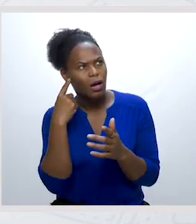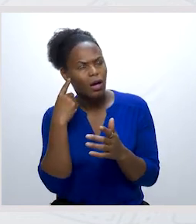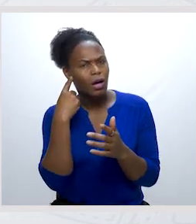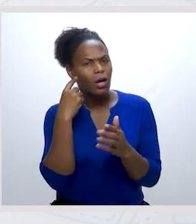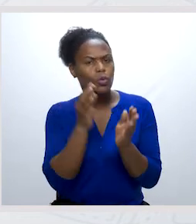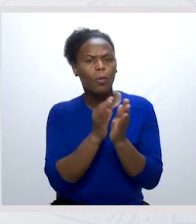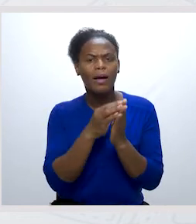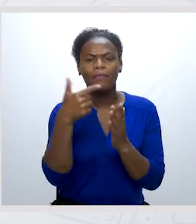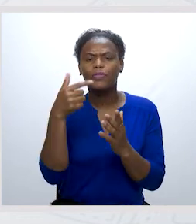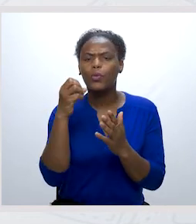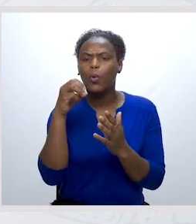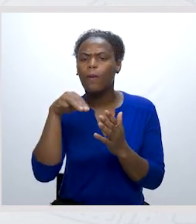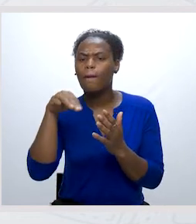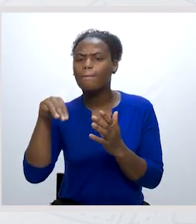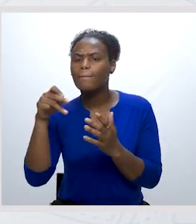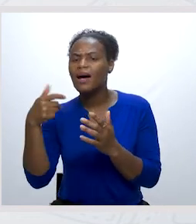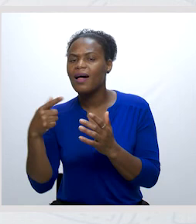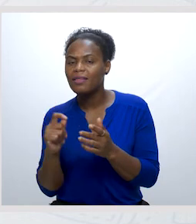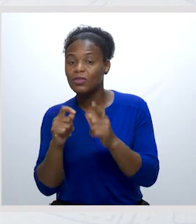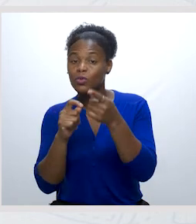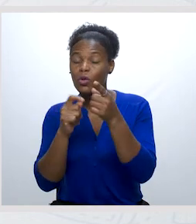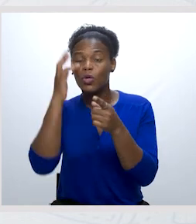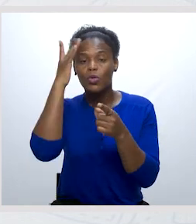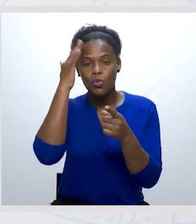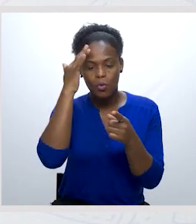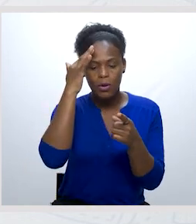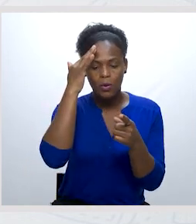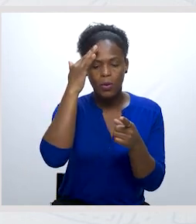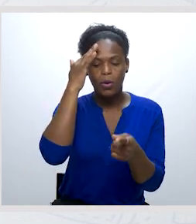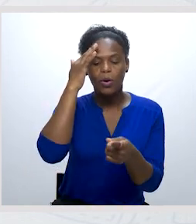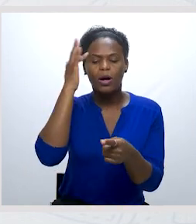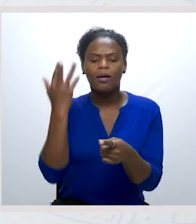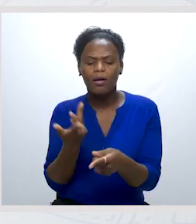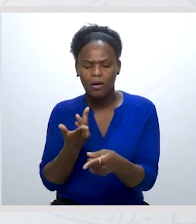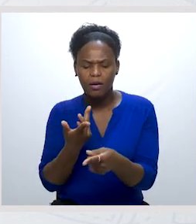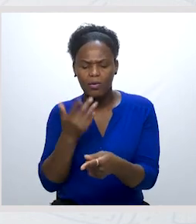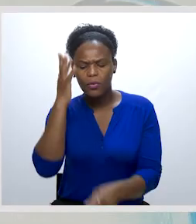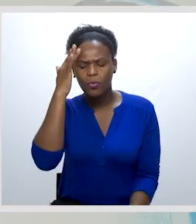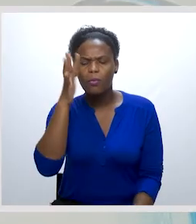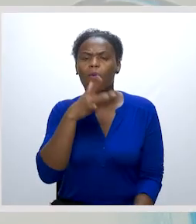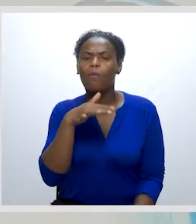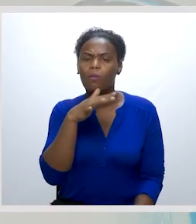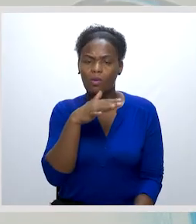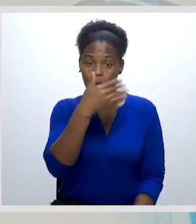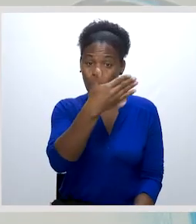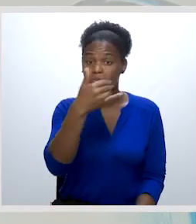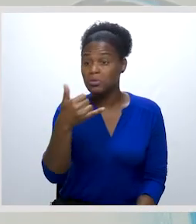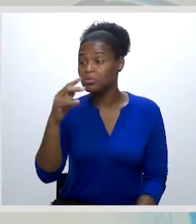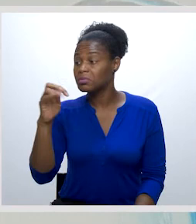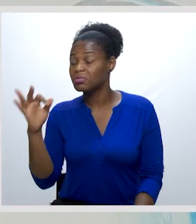vocês escrevem o número de piste onde eles disseram esse nome. On y va?